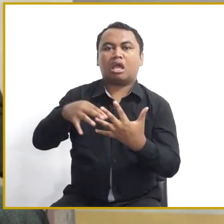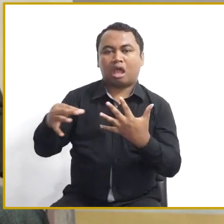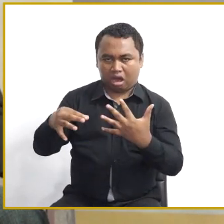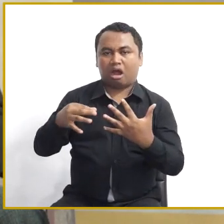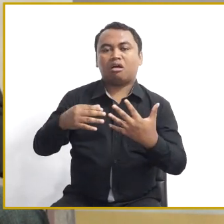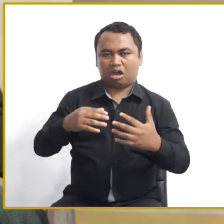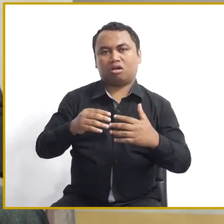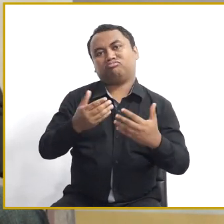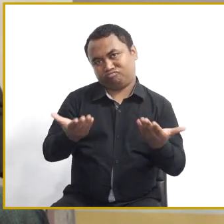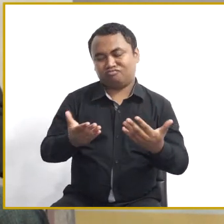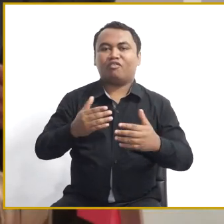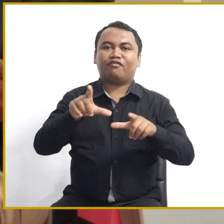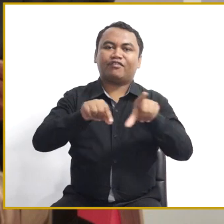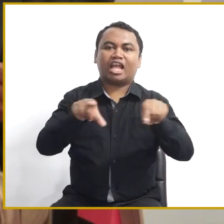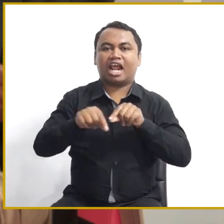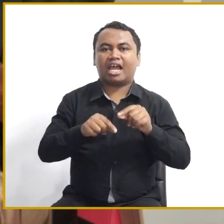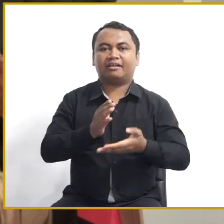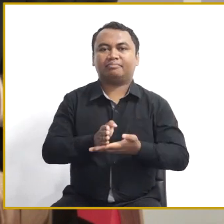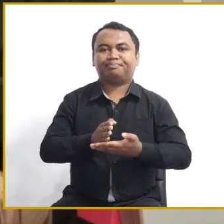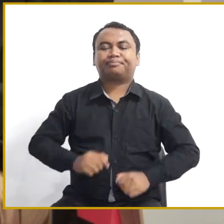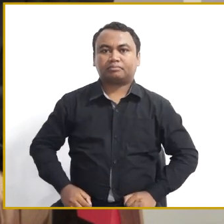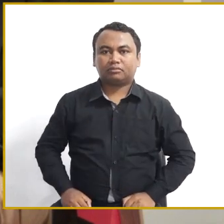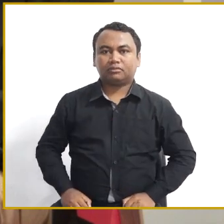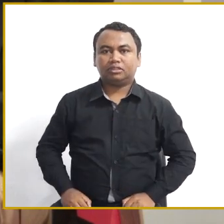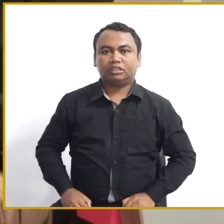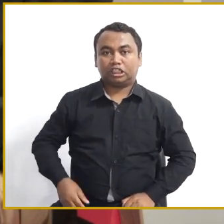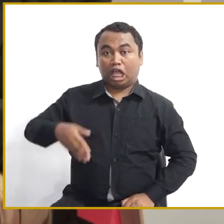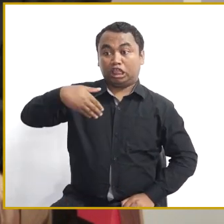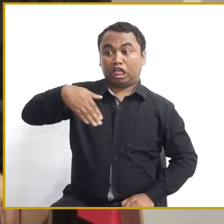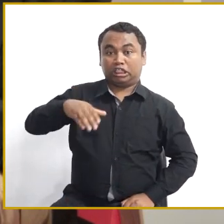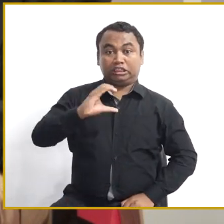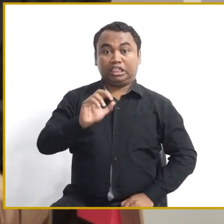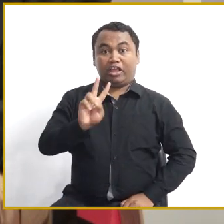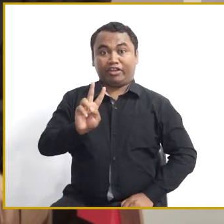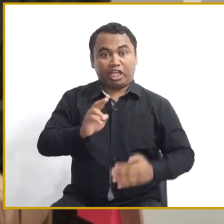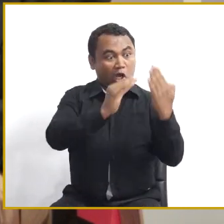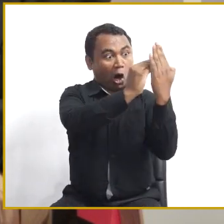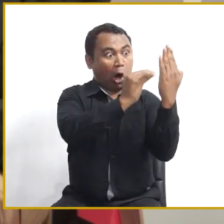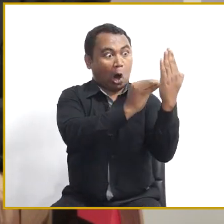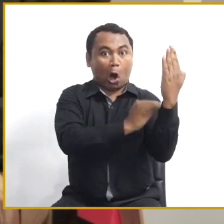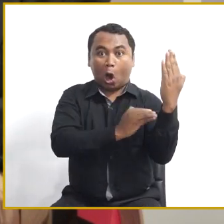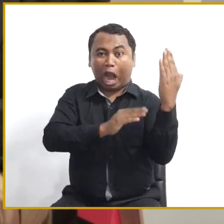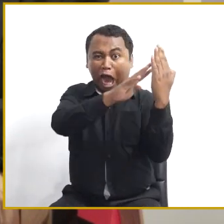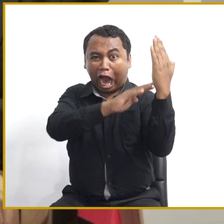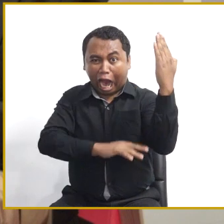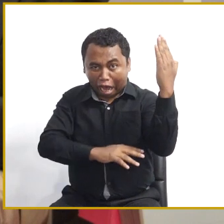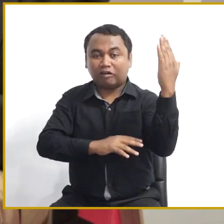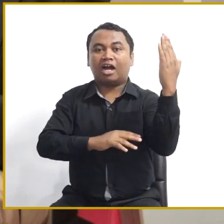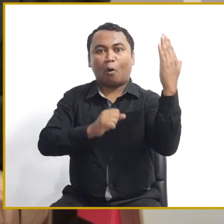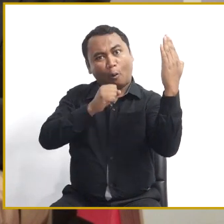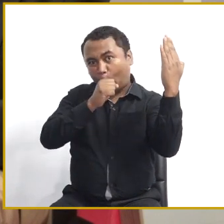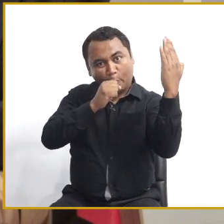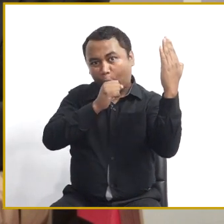ny fiainam-pirenena. Lavalava ny CV anao ato raha ny tian-tanako ity pejy maromaro tsy diratsika amin'ny atsiko ireny fa